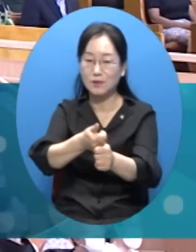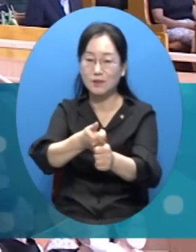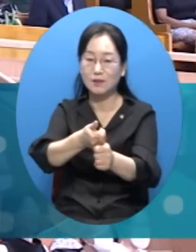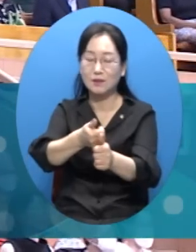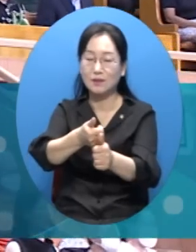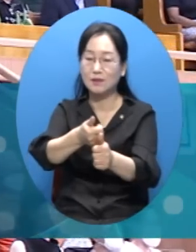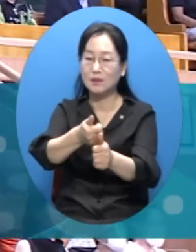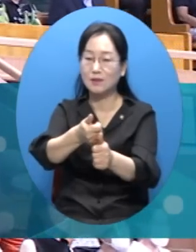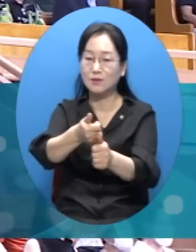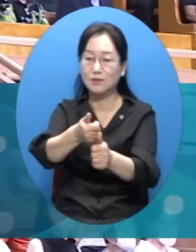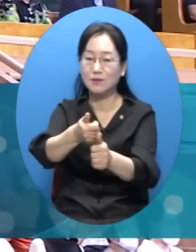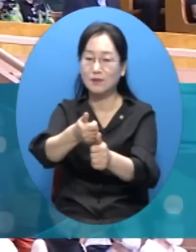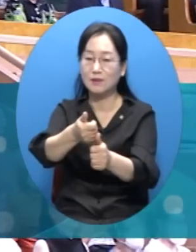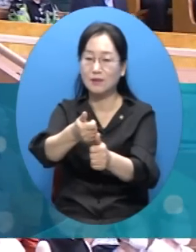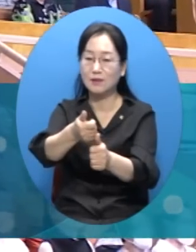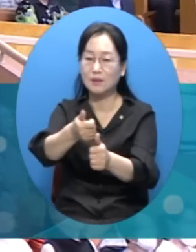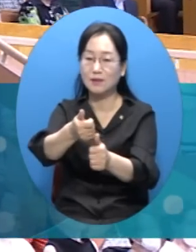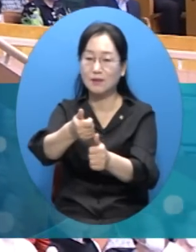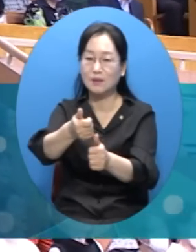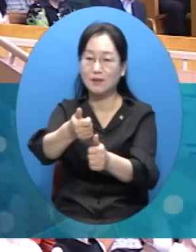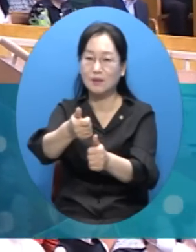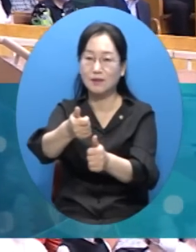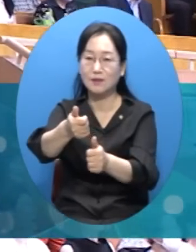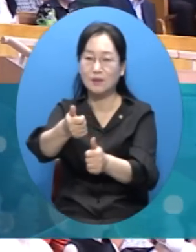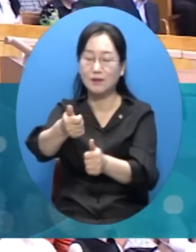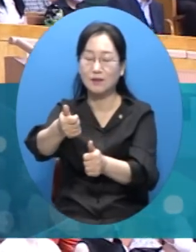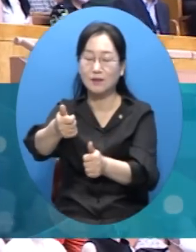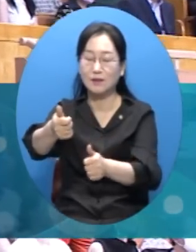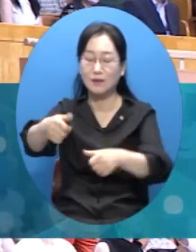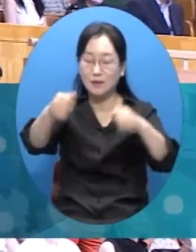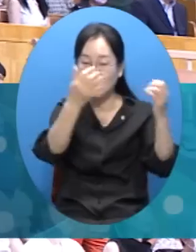어려움 이기도다